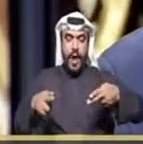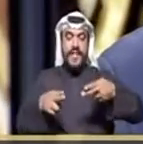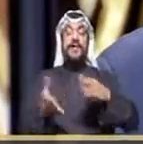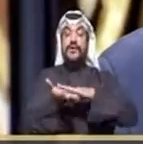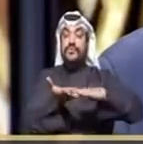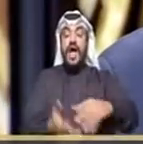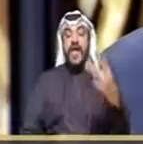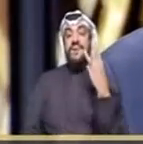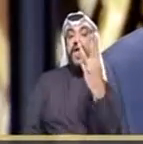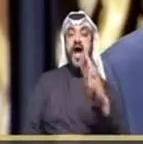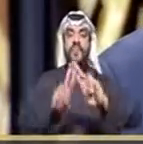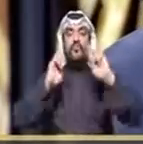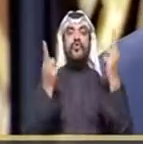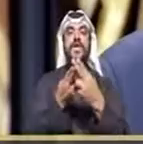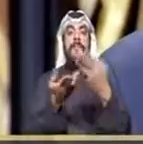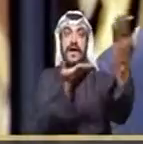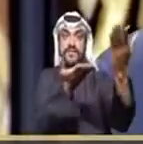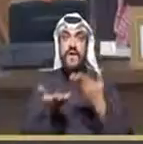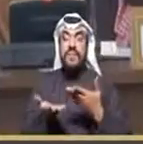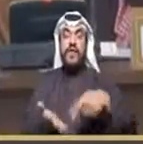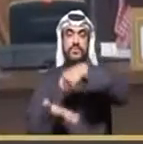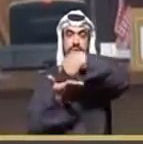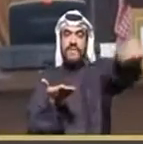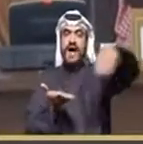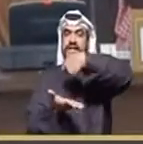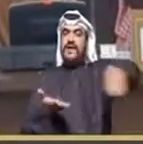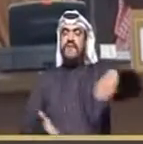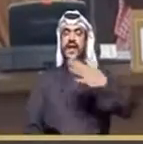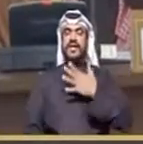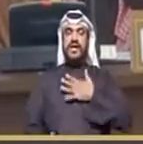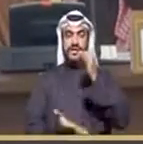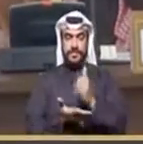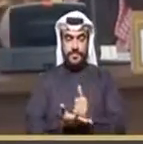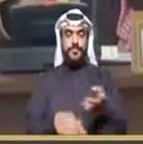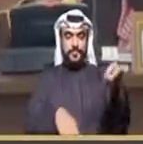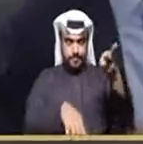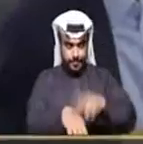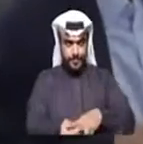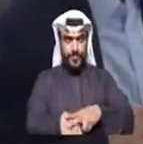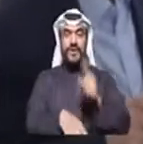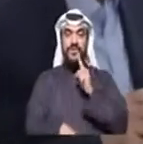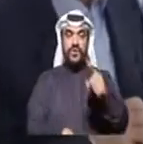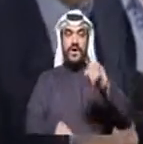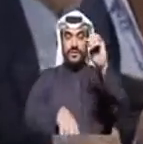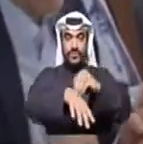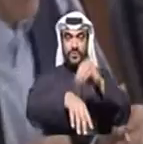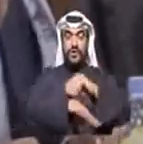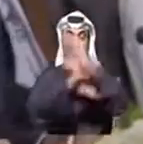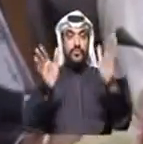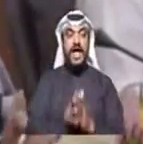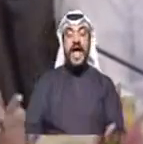الكويت ثلاث مؤتمرات للمانحين، وهذا لحشد الموارد، بالإضافة إلى أيضا استضافتها